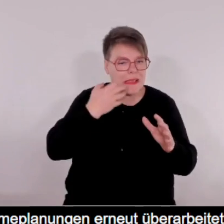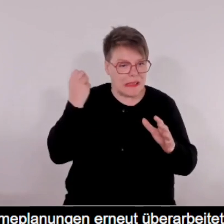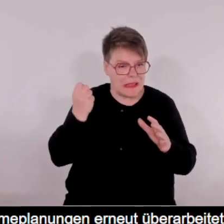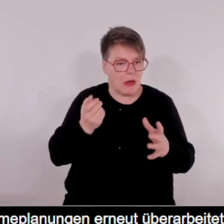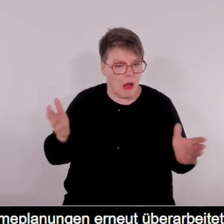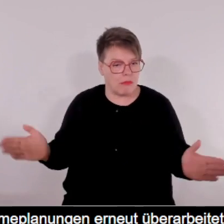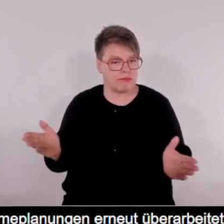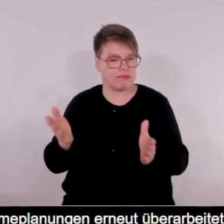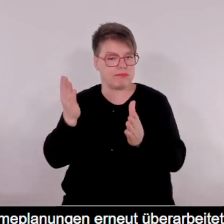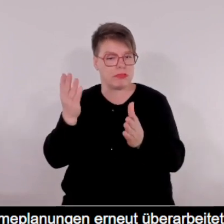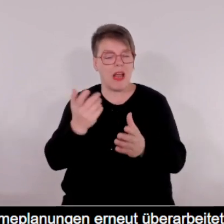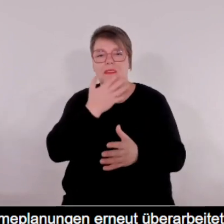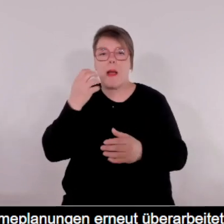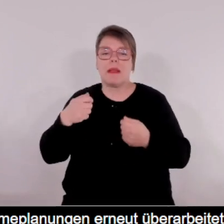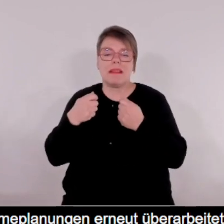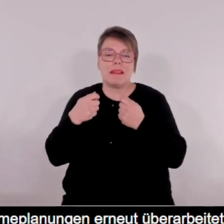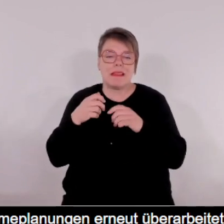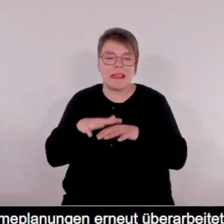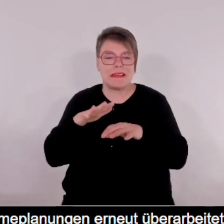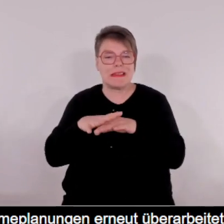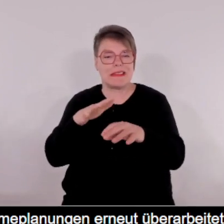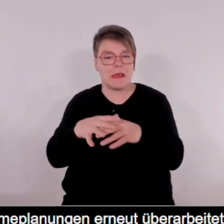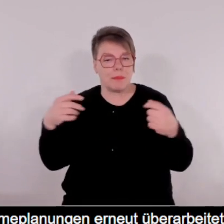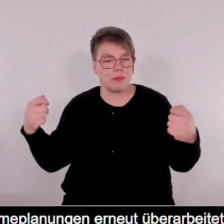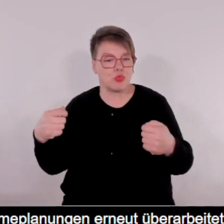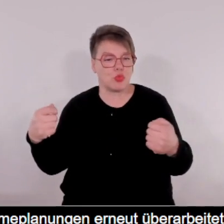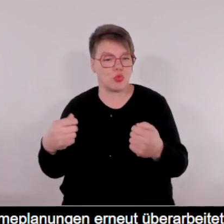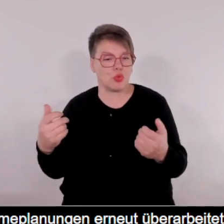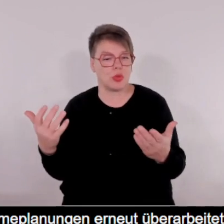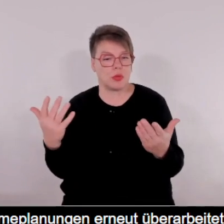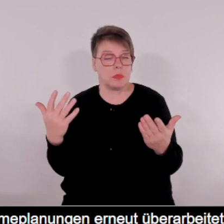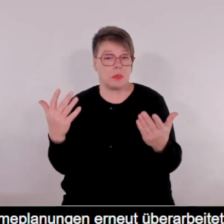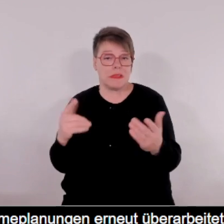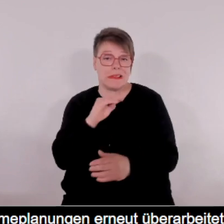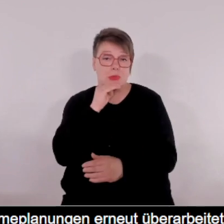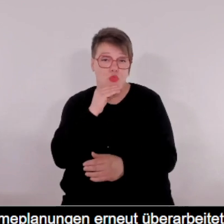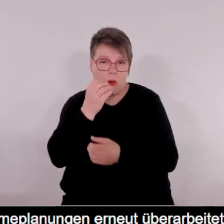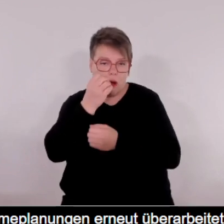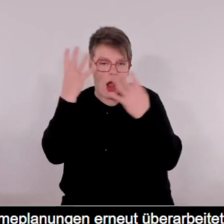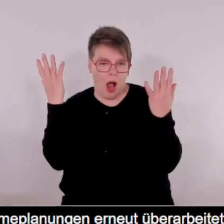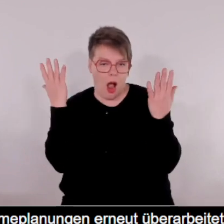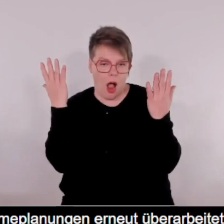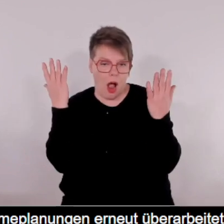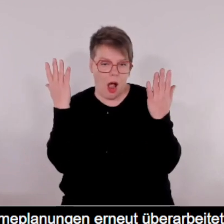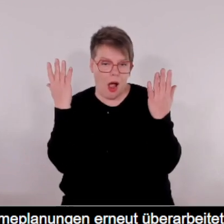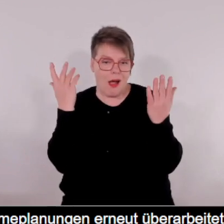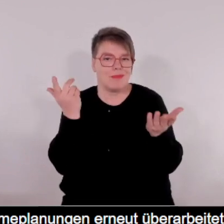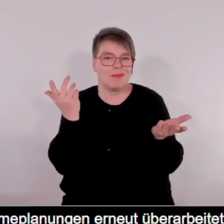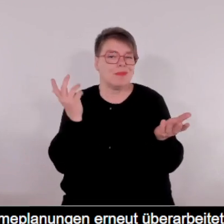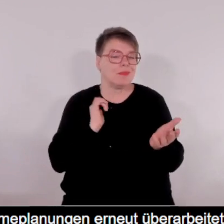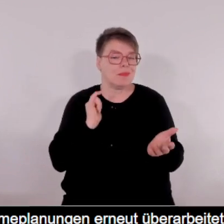Hausbesitzern hinzubekommen und auf noch offene Rechtsfragen hinzuwirken, weil es ja derzeit so ist, dass die